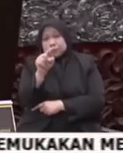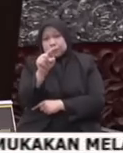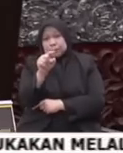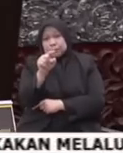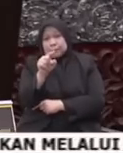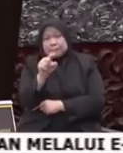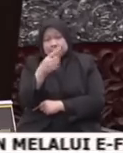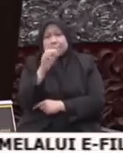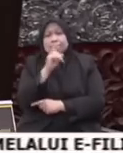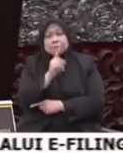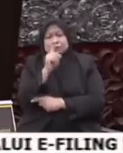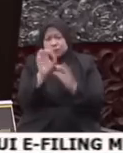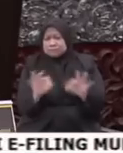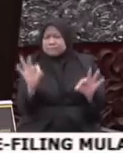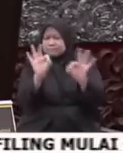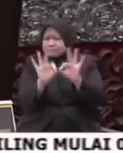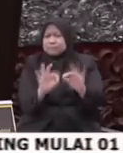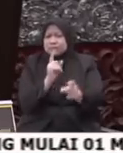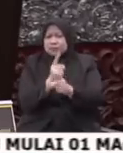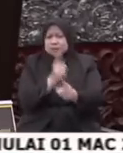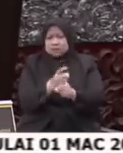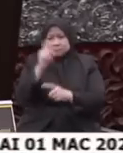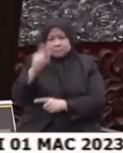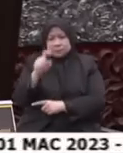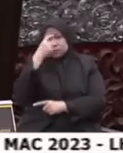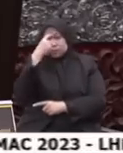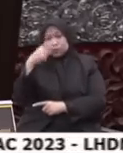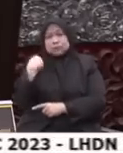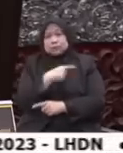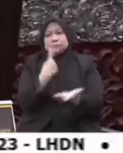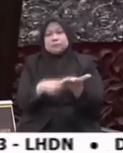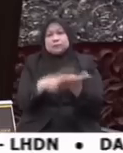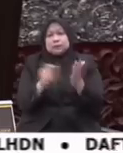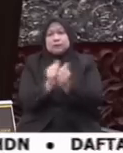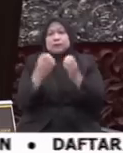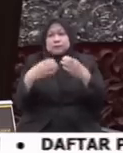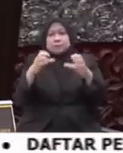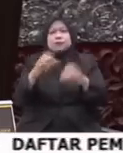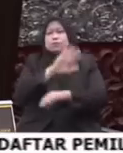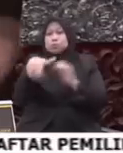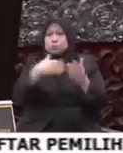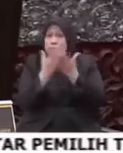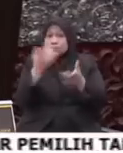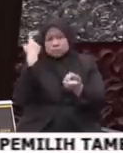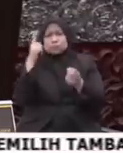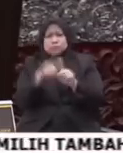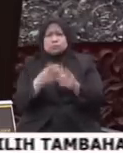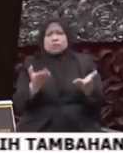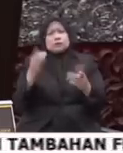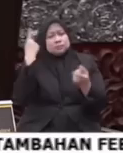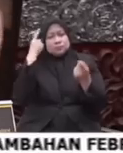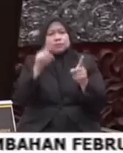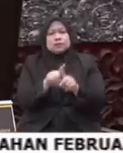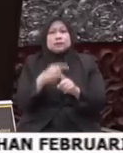Yang benar-benar Yang betul didahulu dia diperlukan untuk dibincangkan dengan segera semoga setuju dia orang setuju